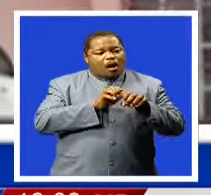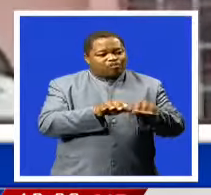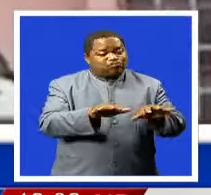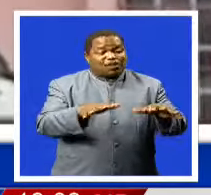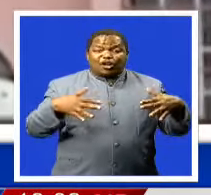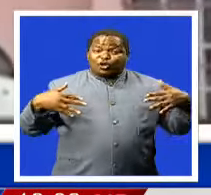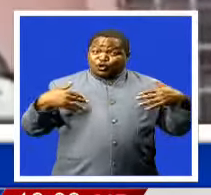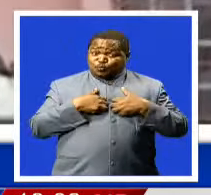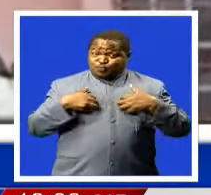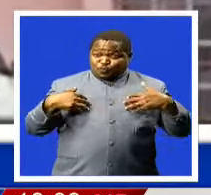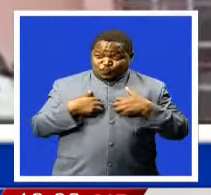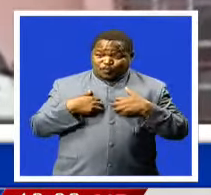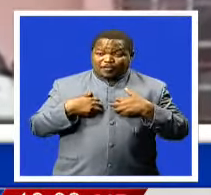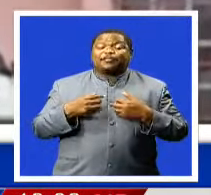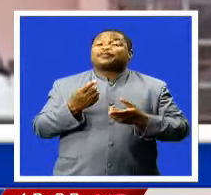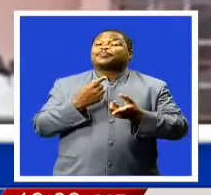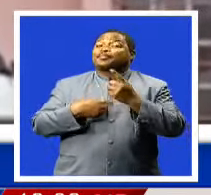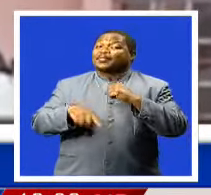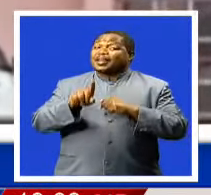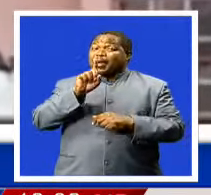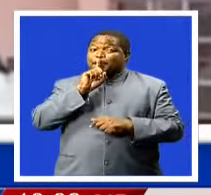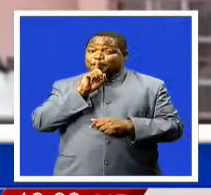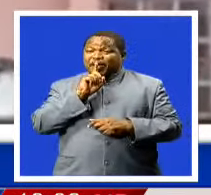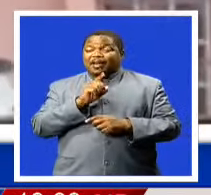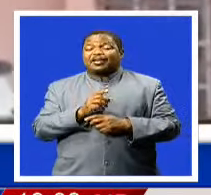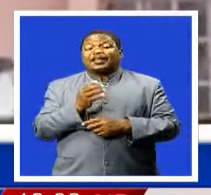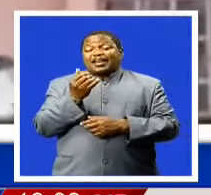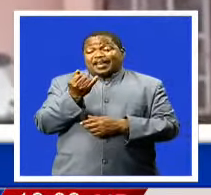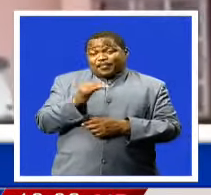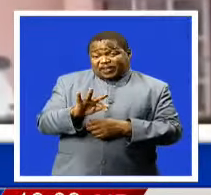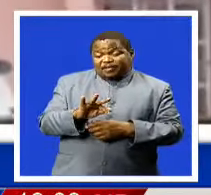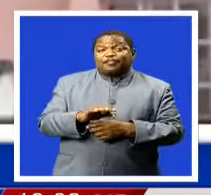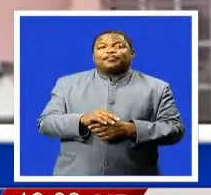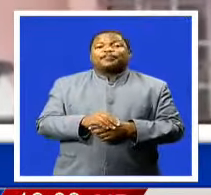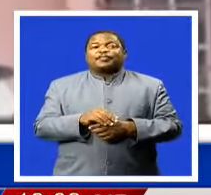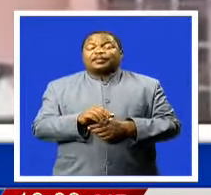kodwa nje ke nangabe umuntu uyacela